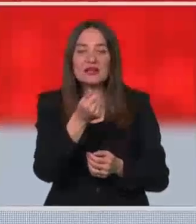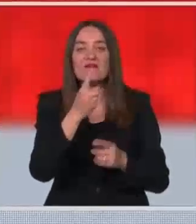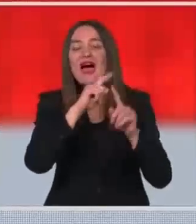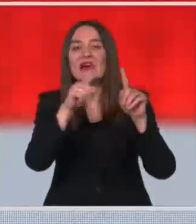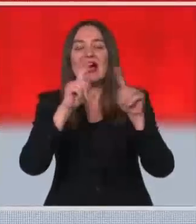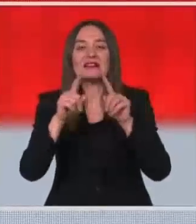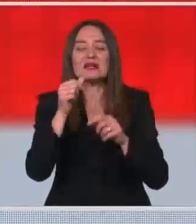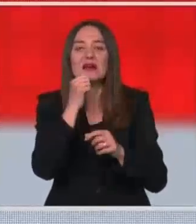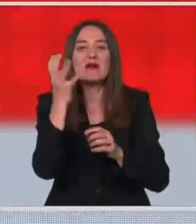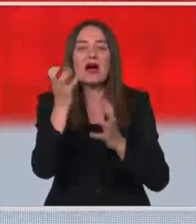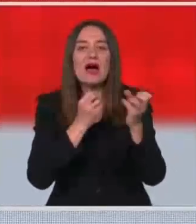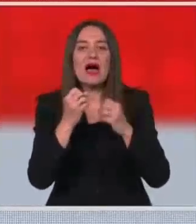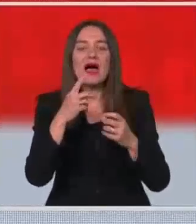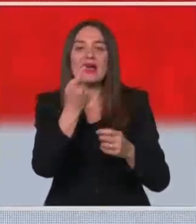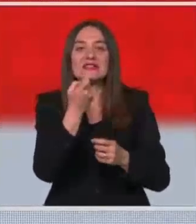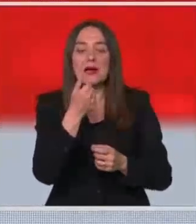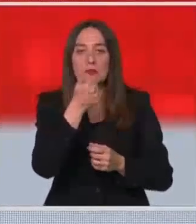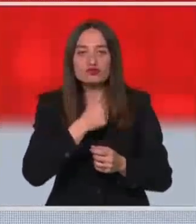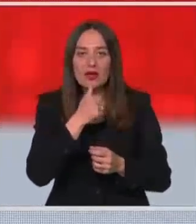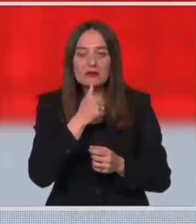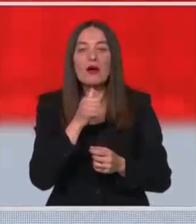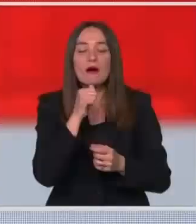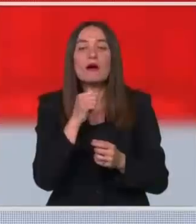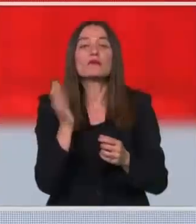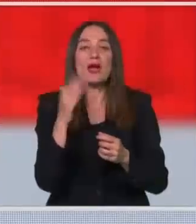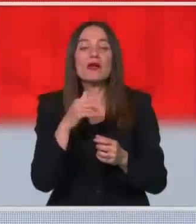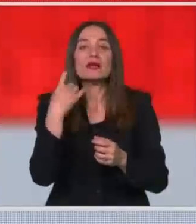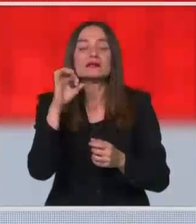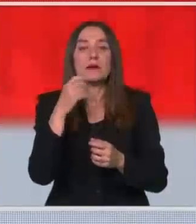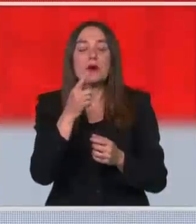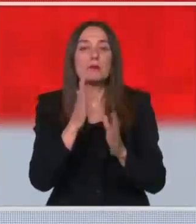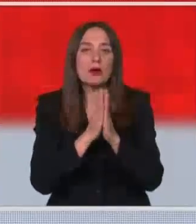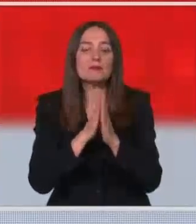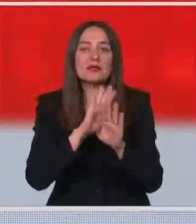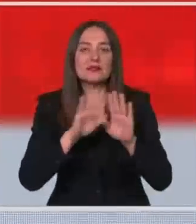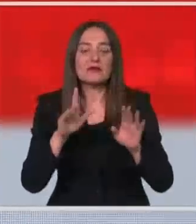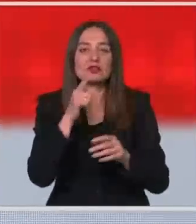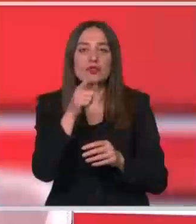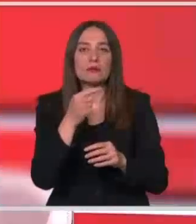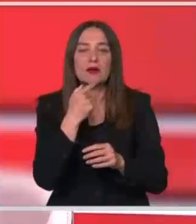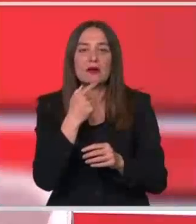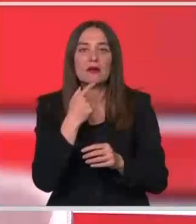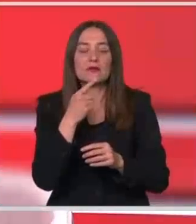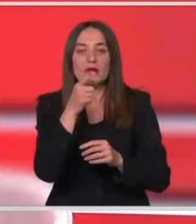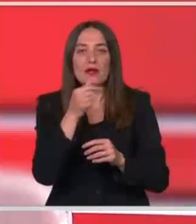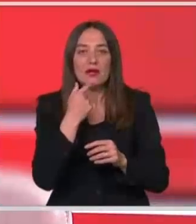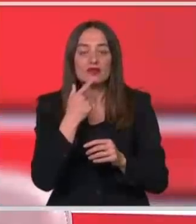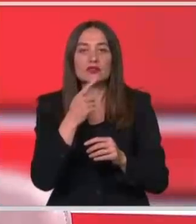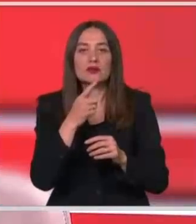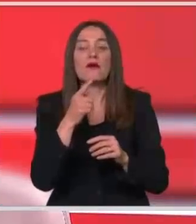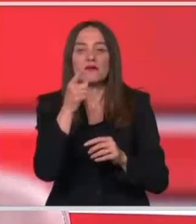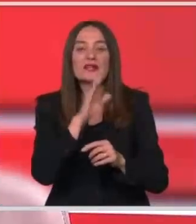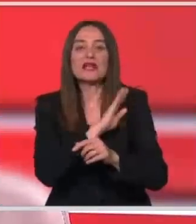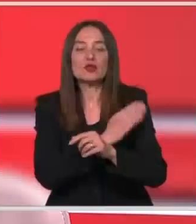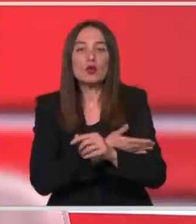raznih apropriacija iz budžeta i deo novca koji ćemo finansirati, samo da završim, samo da se dogovorimo jednu stvar, da se trudite